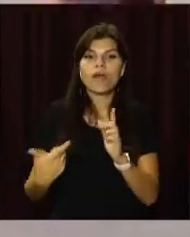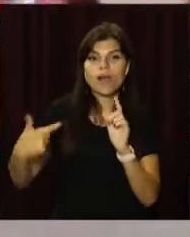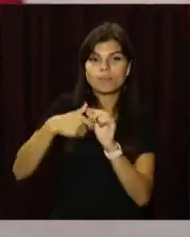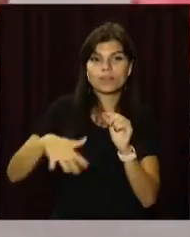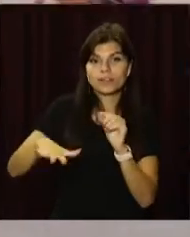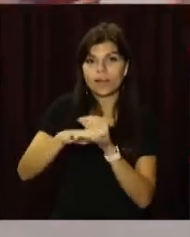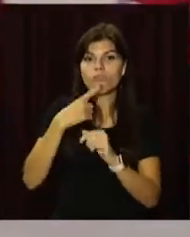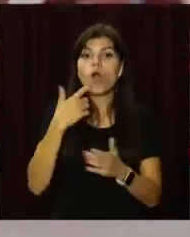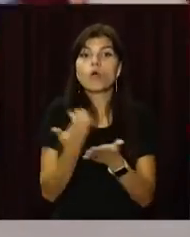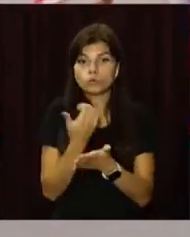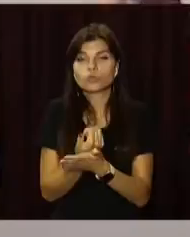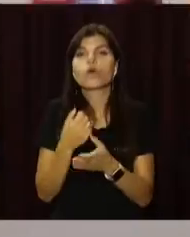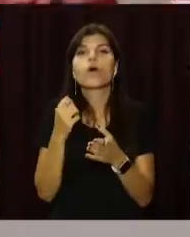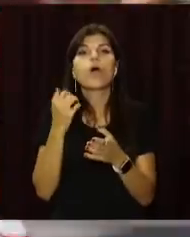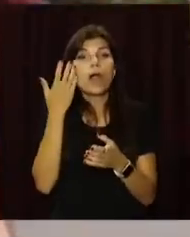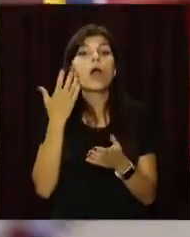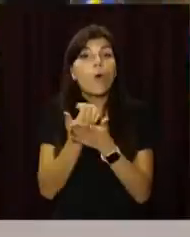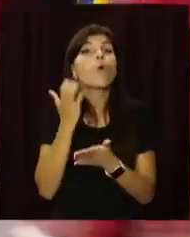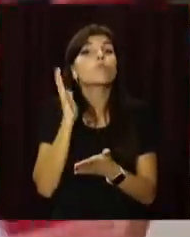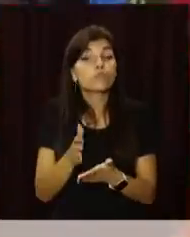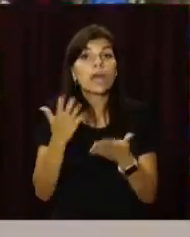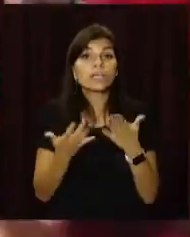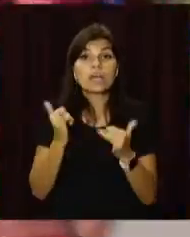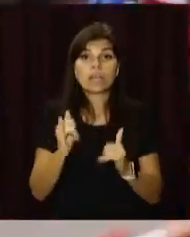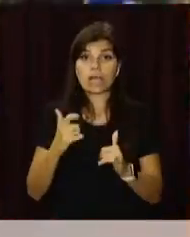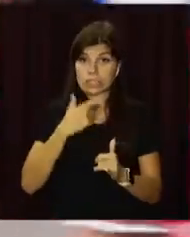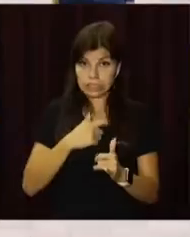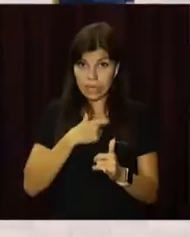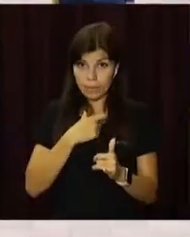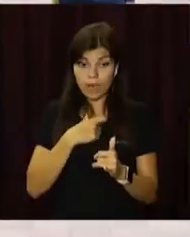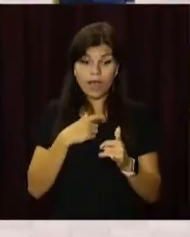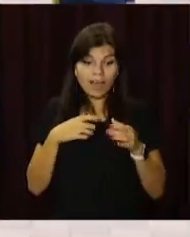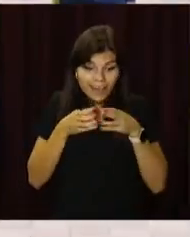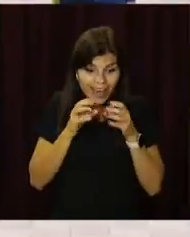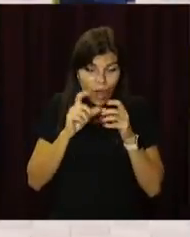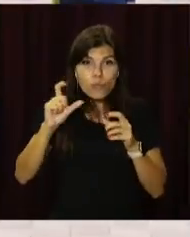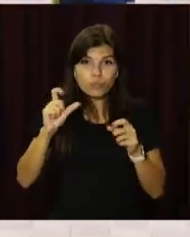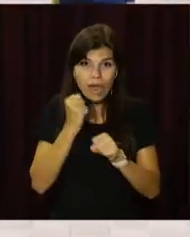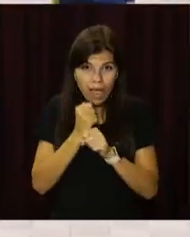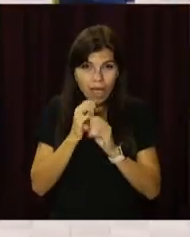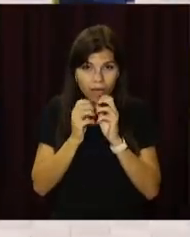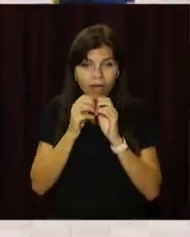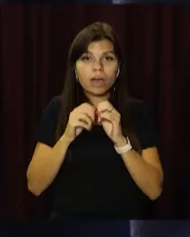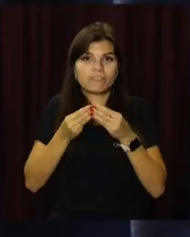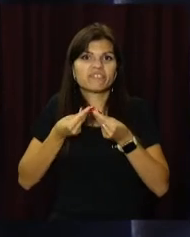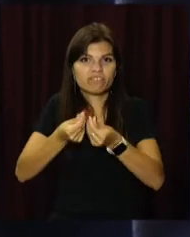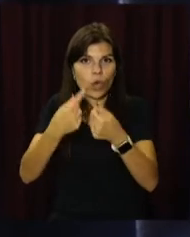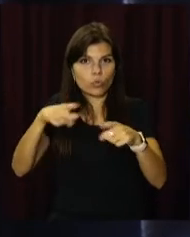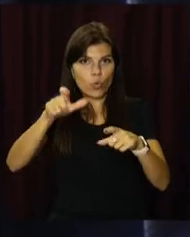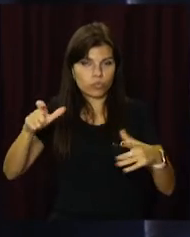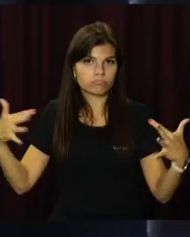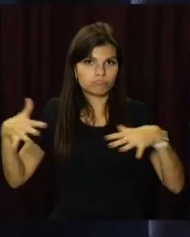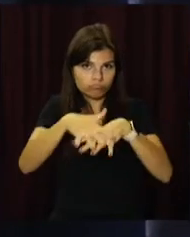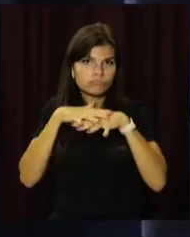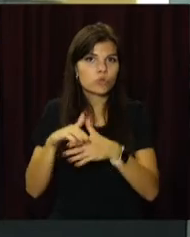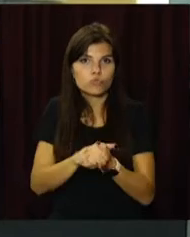успіх, кажуть люди, у згуртованості. Адже роблячи щось для себе, розбудовуємо і всю Україну. Лада Донець, Василь Самовар, Open News,